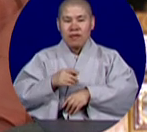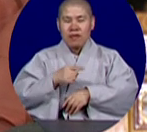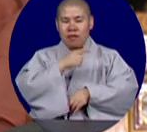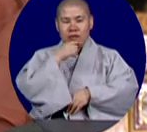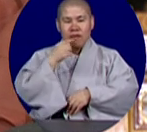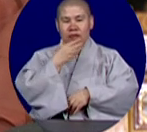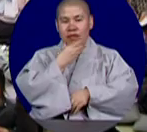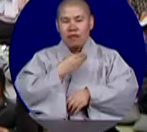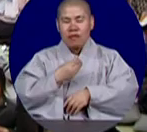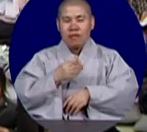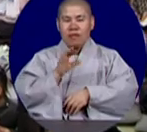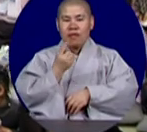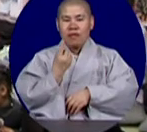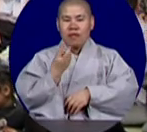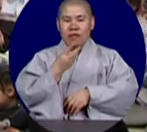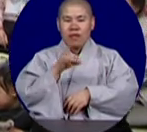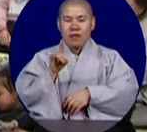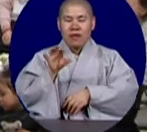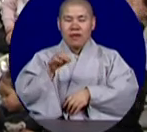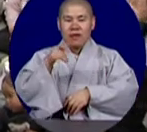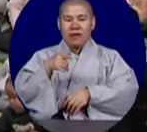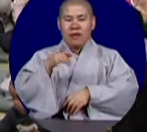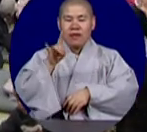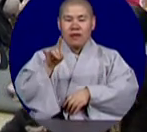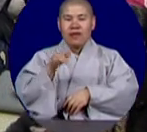이랬어요. 이게 뭔 소리요?